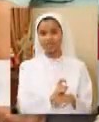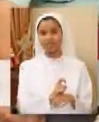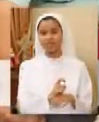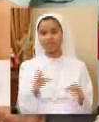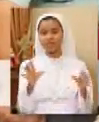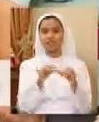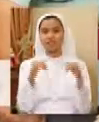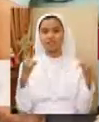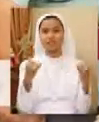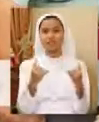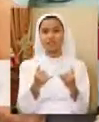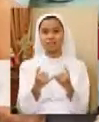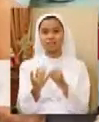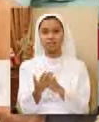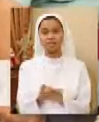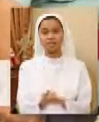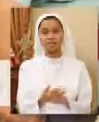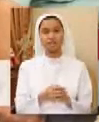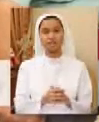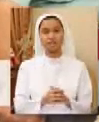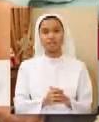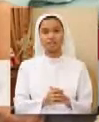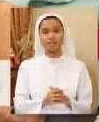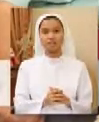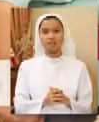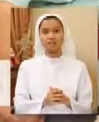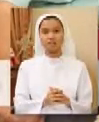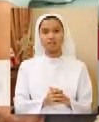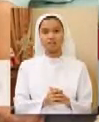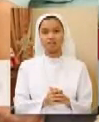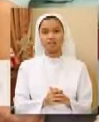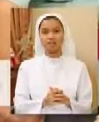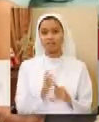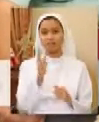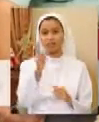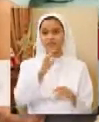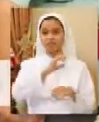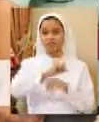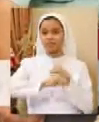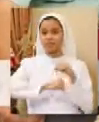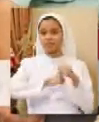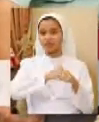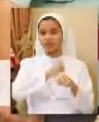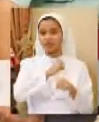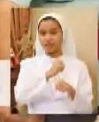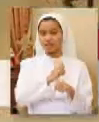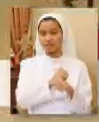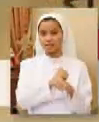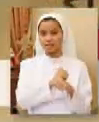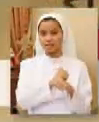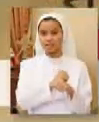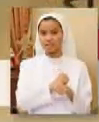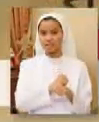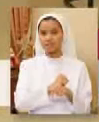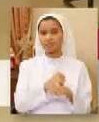po. From perpetual profession. Perpetual lang, no? Ano pa lang po? 3 years, ano pa lang? Junior.